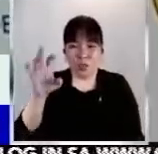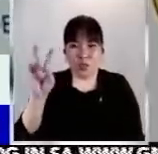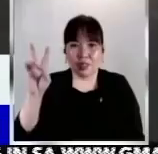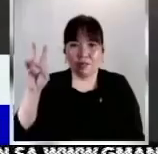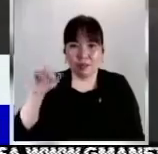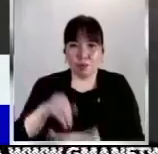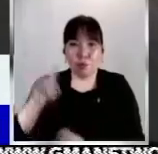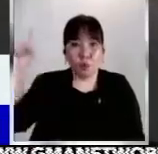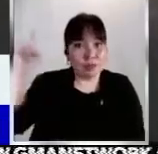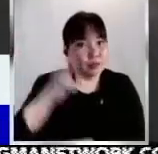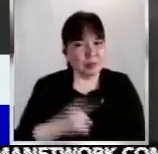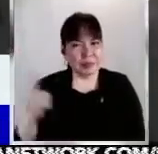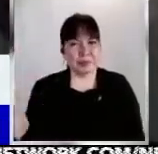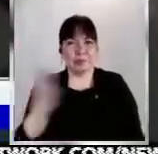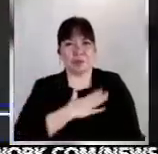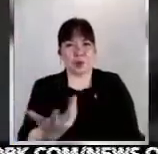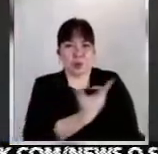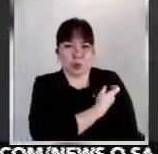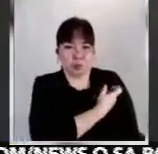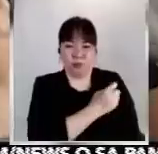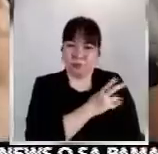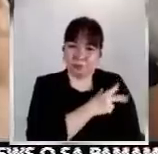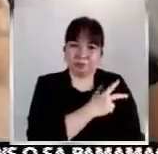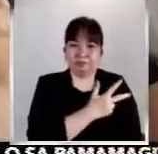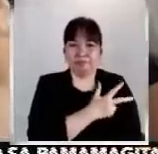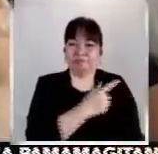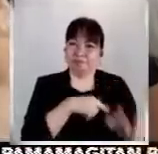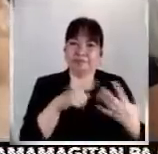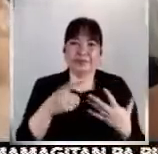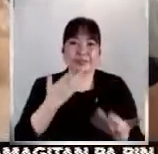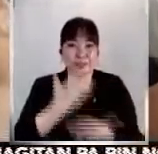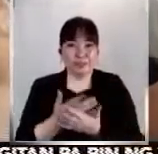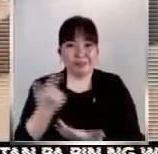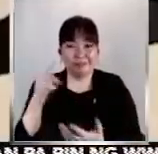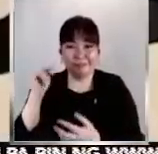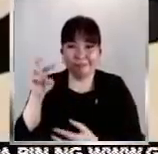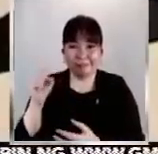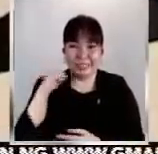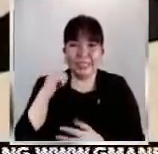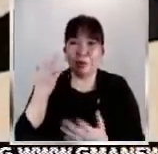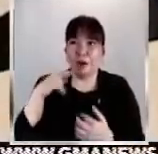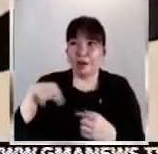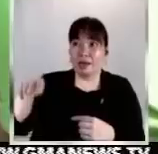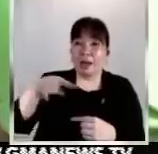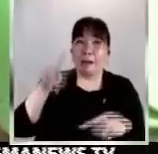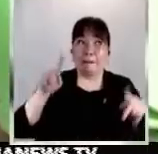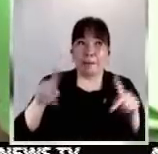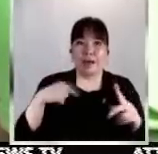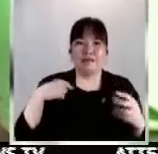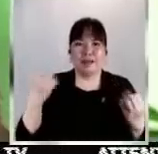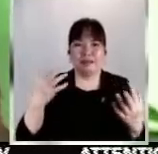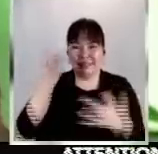day. Okay, so maganda yon, that's a good news, and I think may effect po yan doon sa, of course, increase yung number of